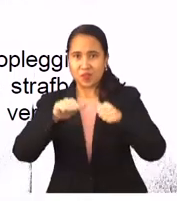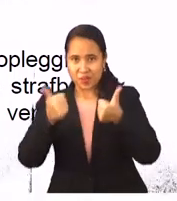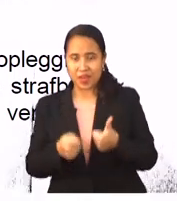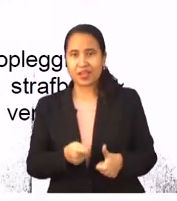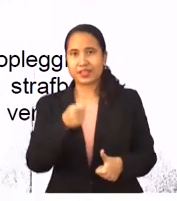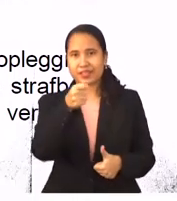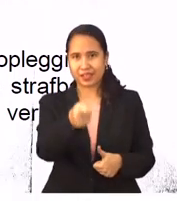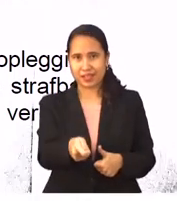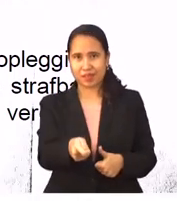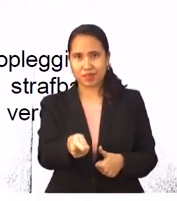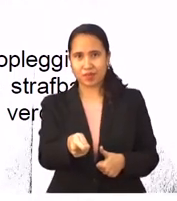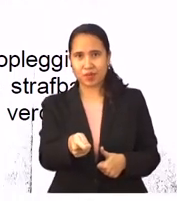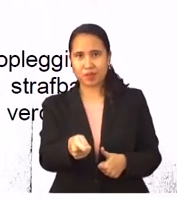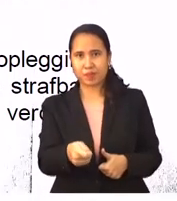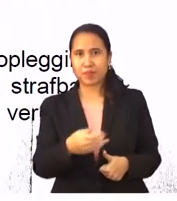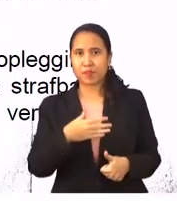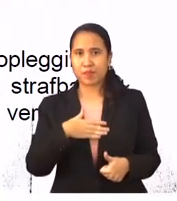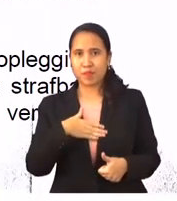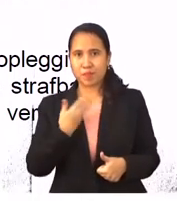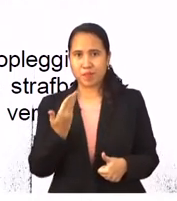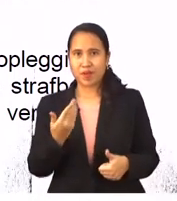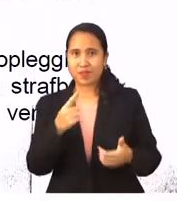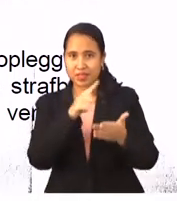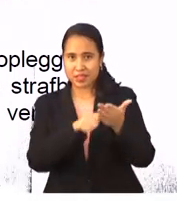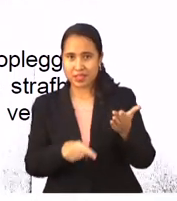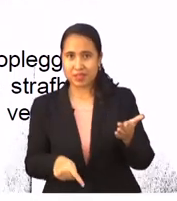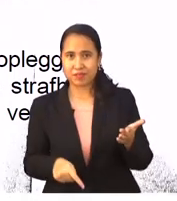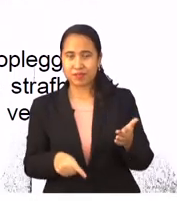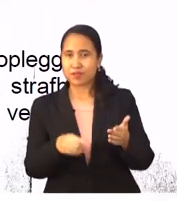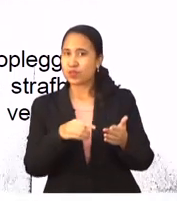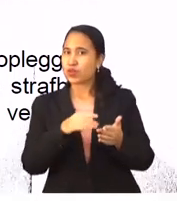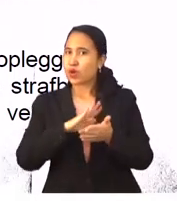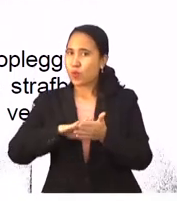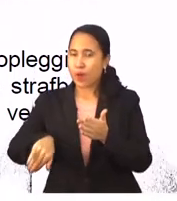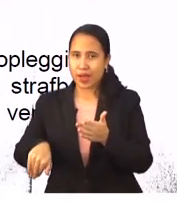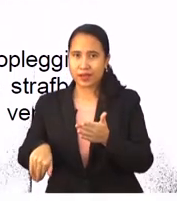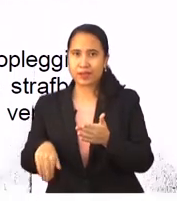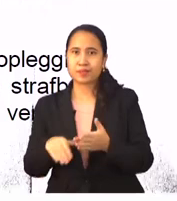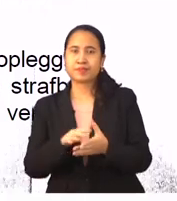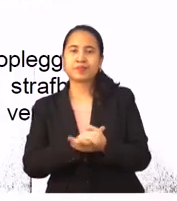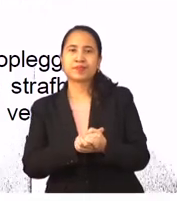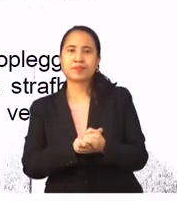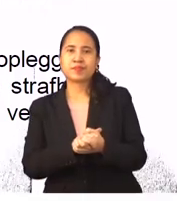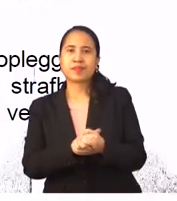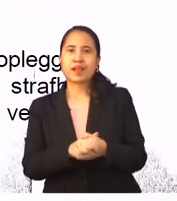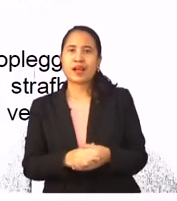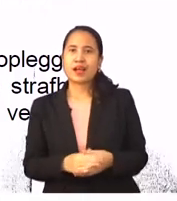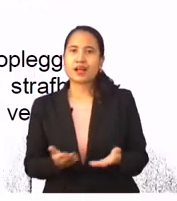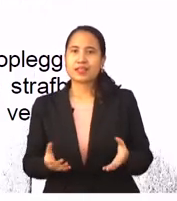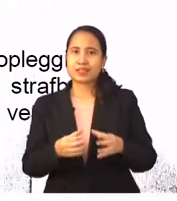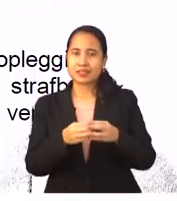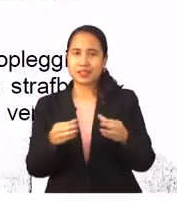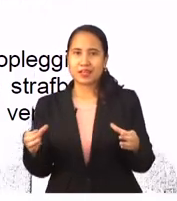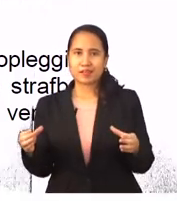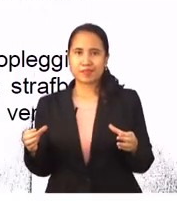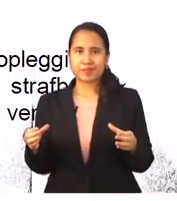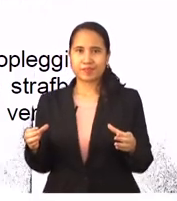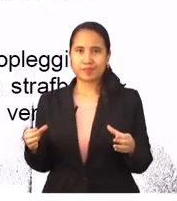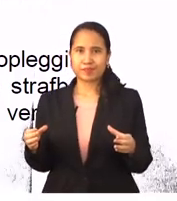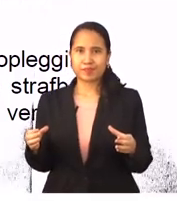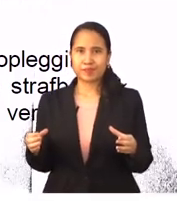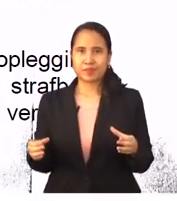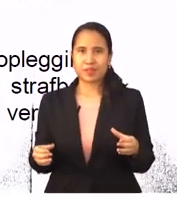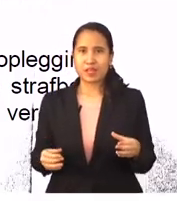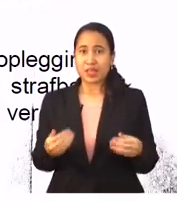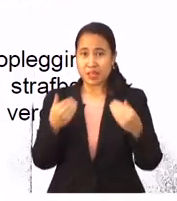plaats. De bevoegdheid tot strafvordering vervalt. Indien de zaak reeds ter terechtzitting aanhangig is, of tegen de